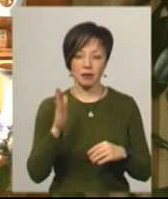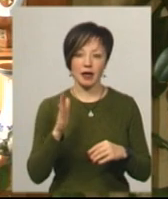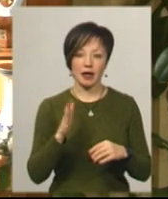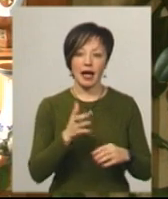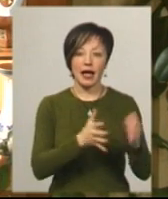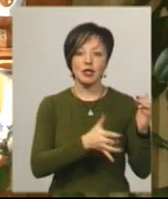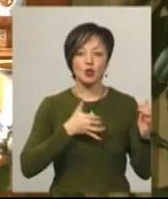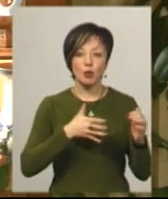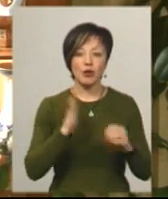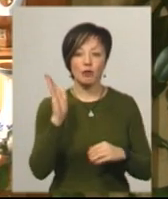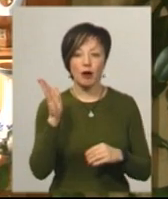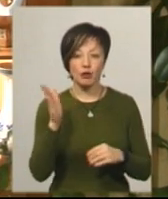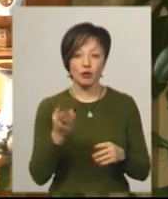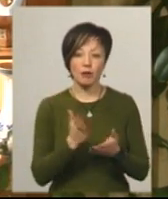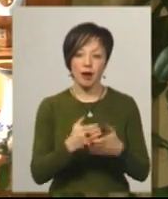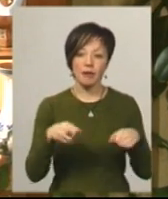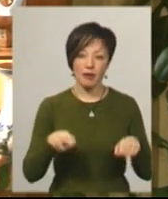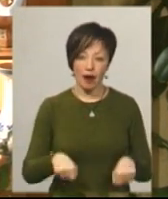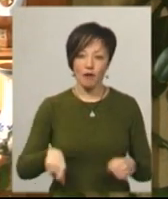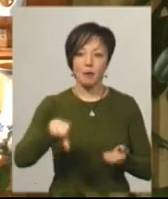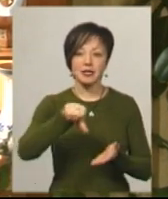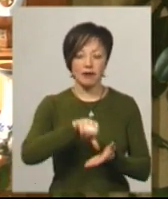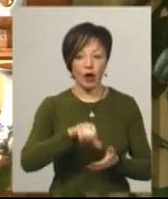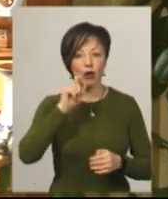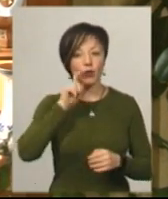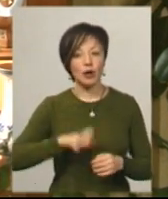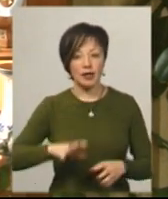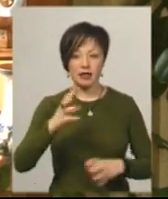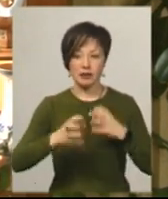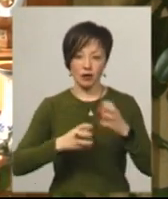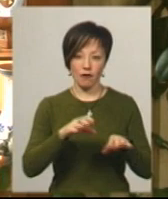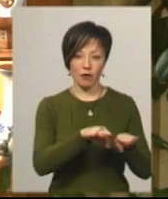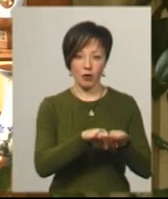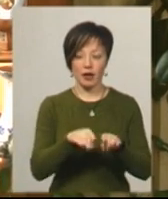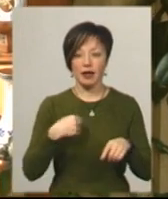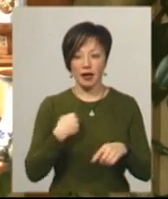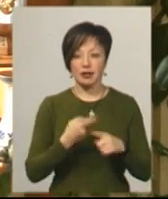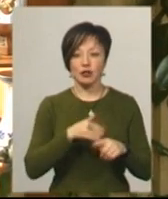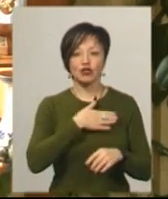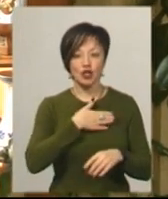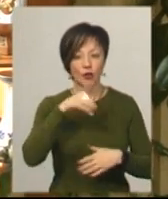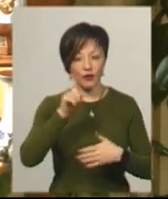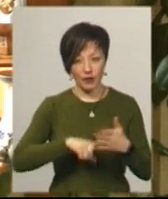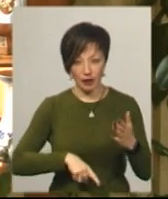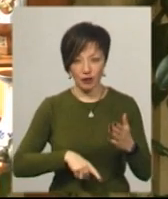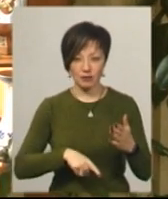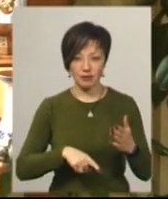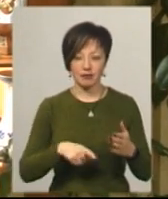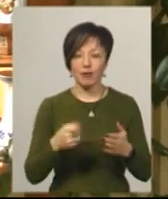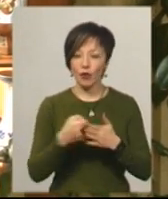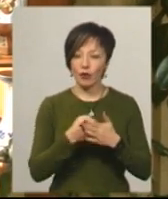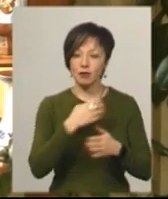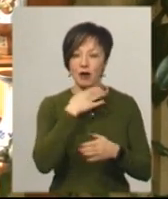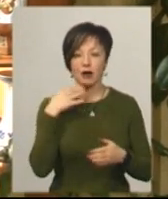інструментом майбутнього, інструментом, який має право представляти Україну на світовому рівні. Я це щиро вірю, топлю за це вже дуже багато років,